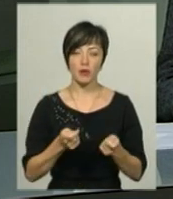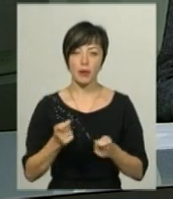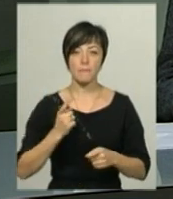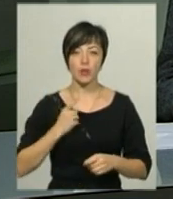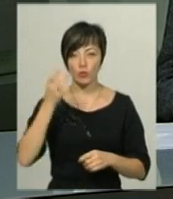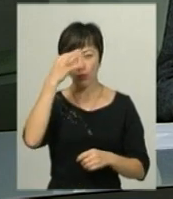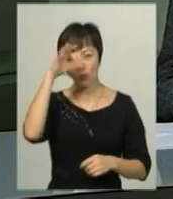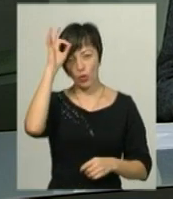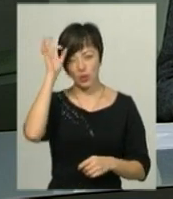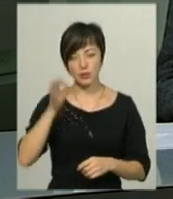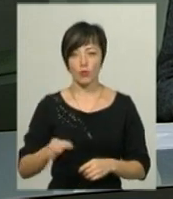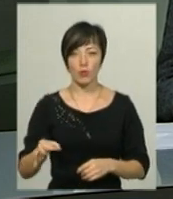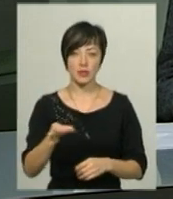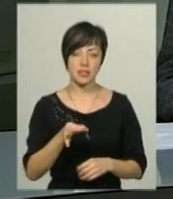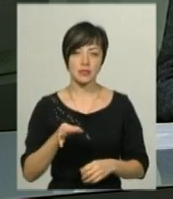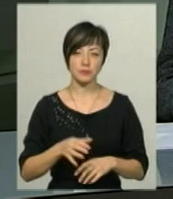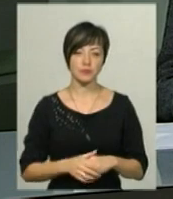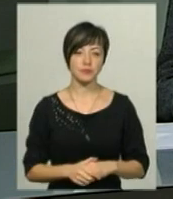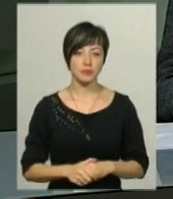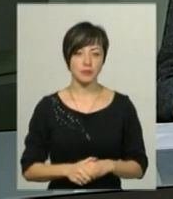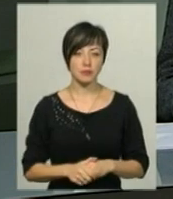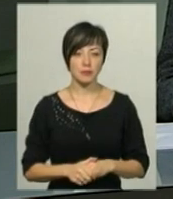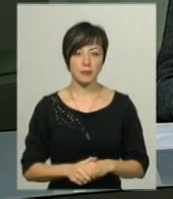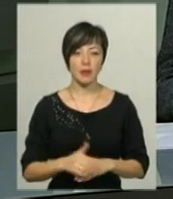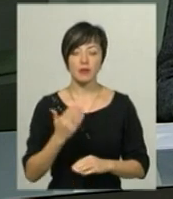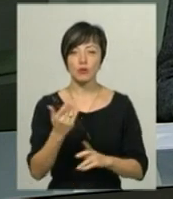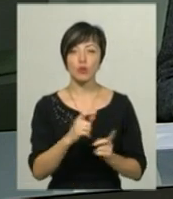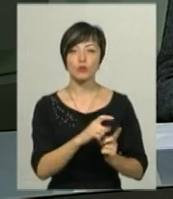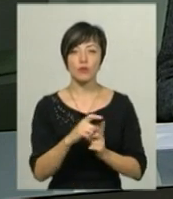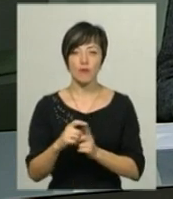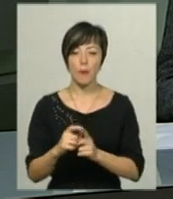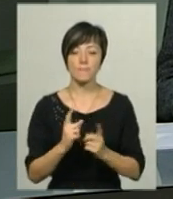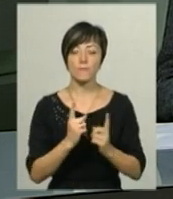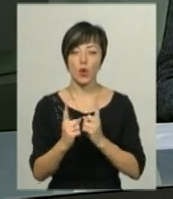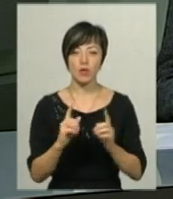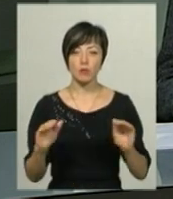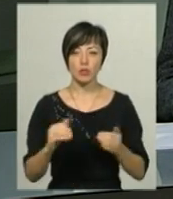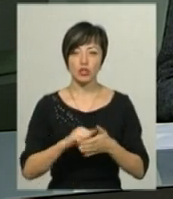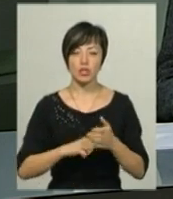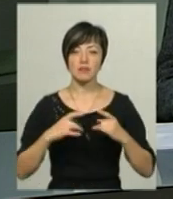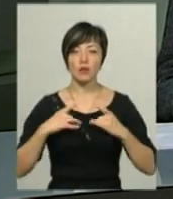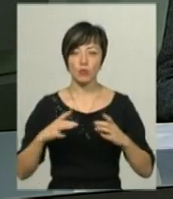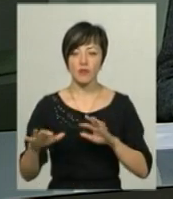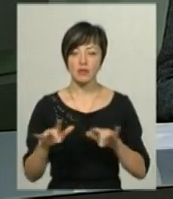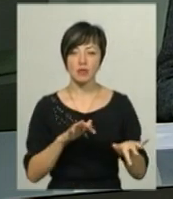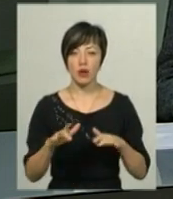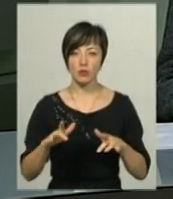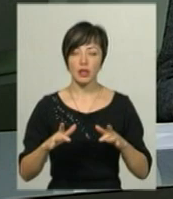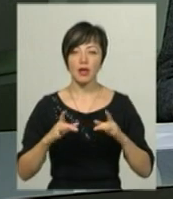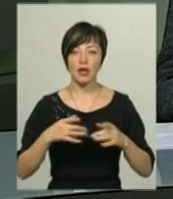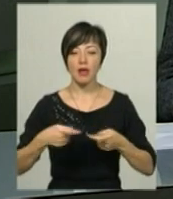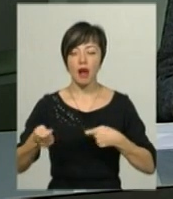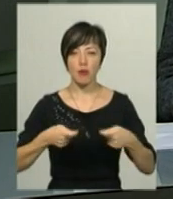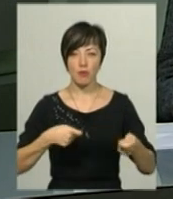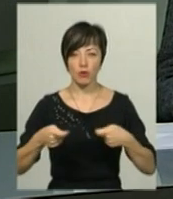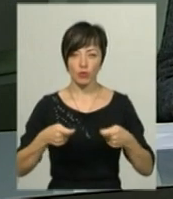патрульної поліції Хмельницької області Роман Мартинюк. За його словами, проїзд обмежать через святкові заходи на Різдвяному